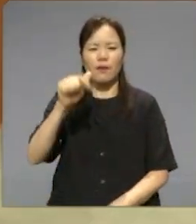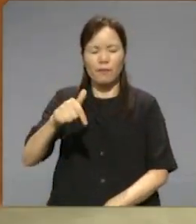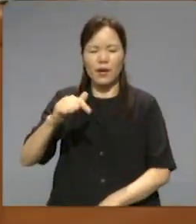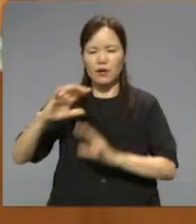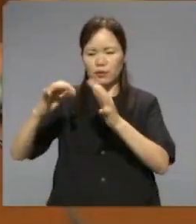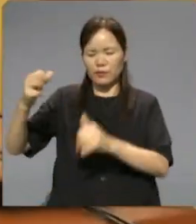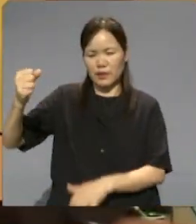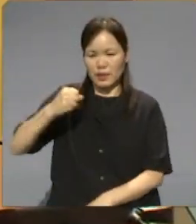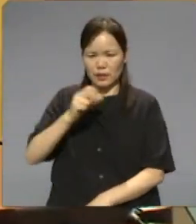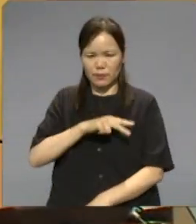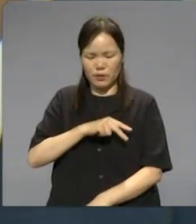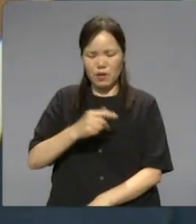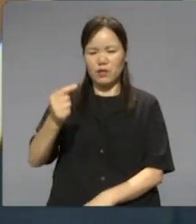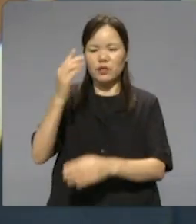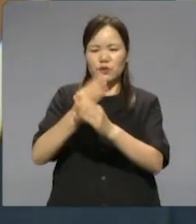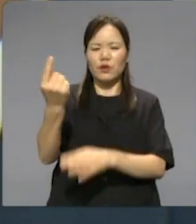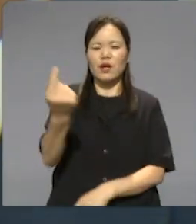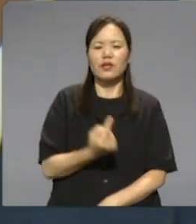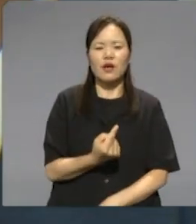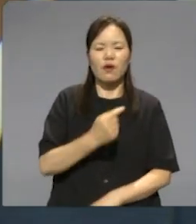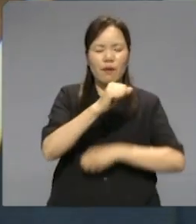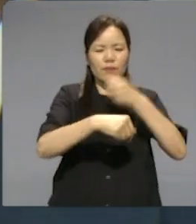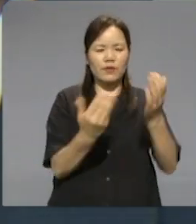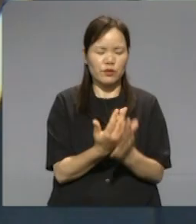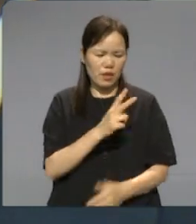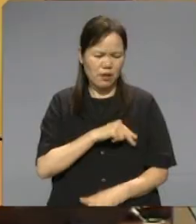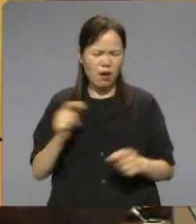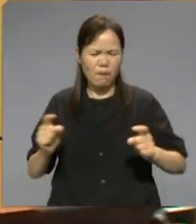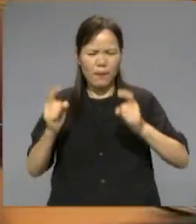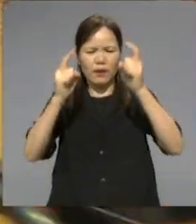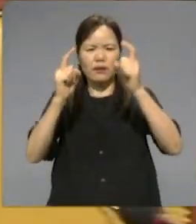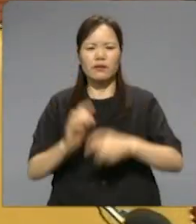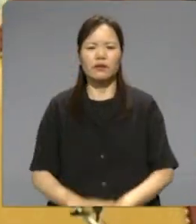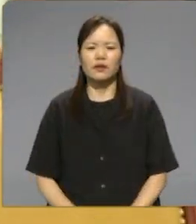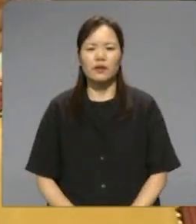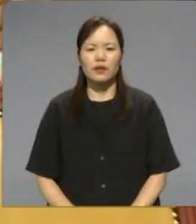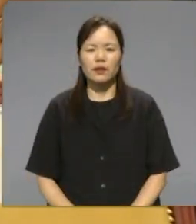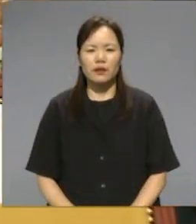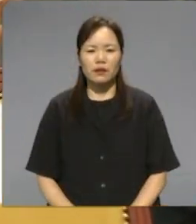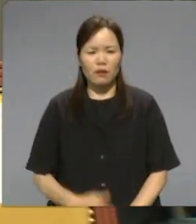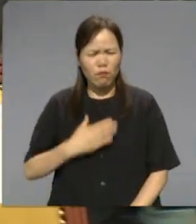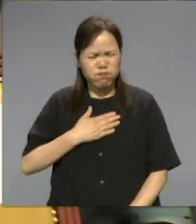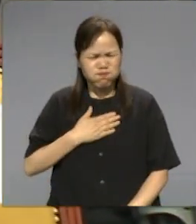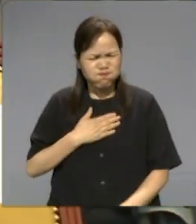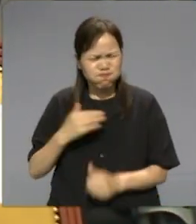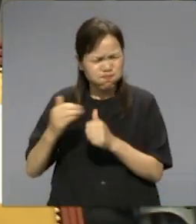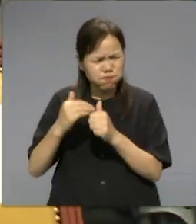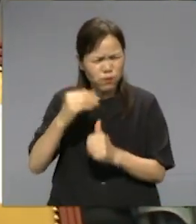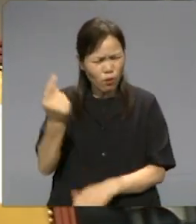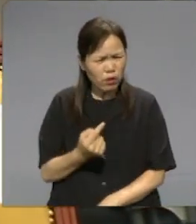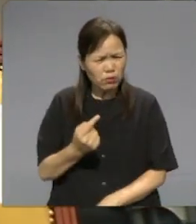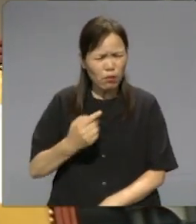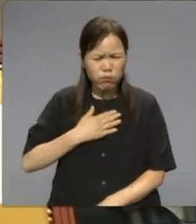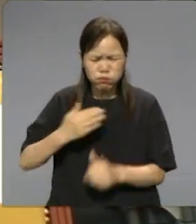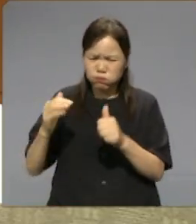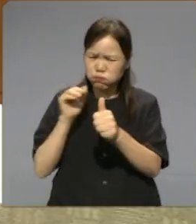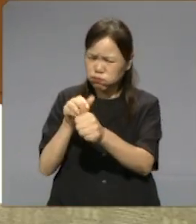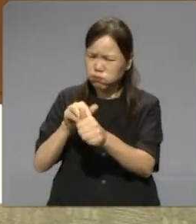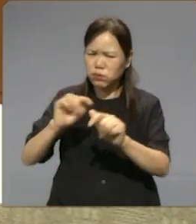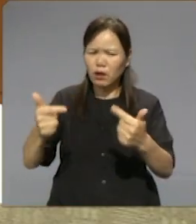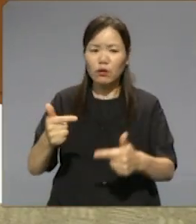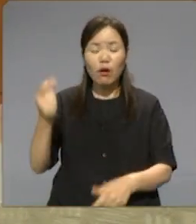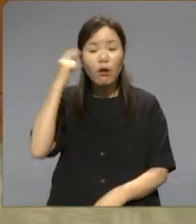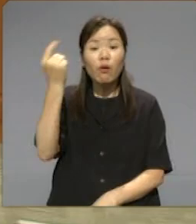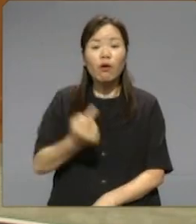중간에 들어오며 조승래 민주당 위원과 말싸움을 벌였습니다 그 감정 자욱하고 들어오시는게 아니고 우리